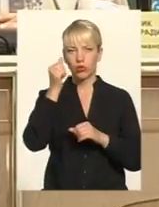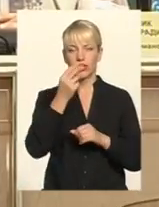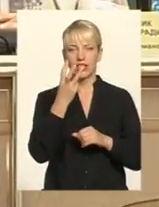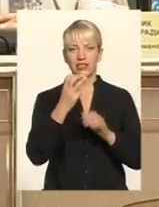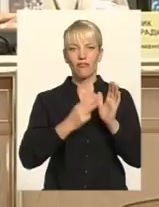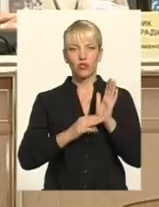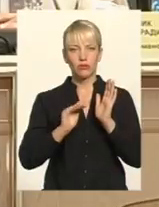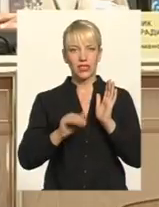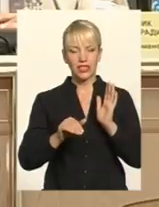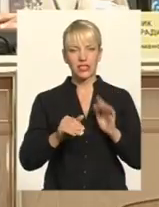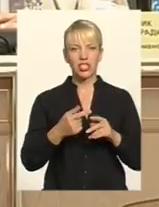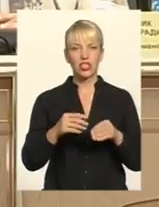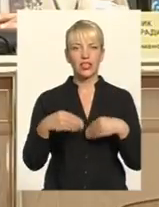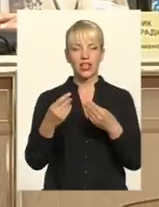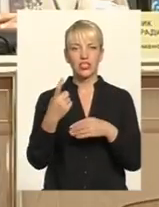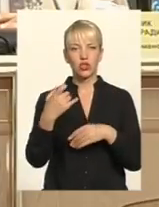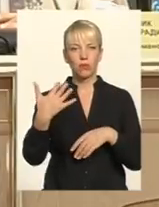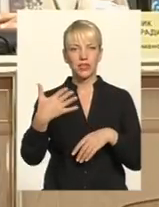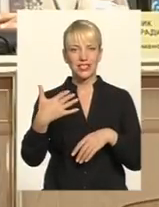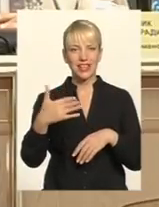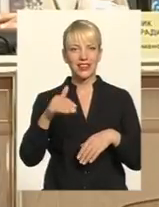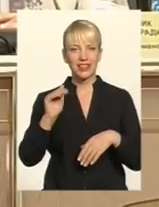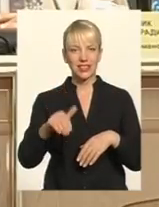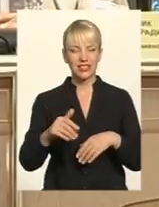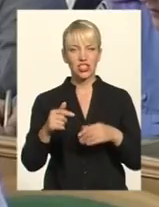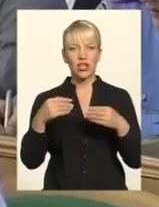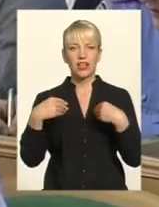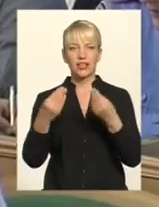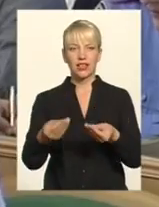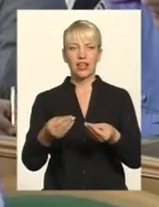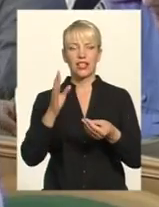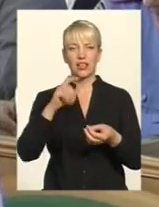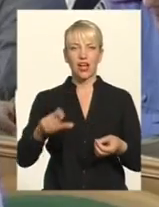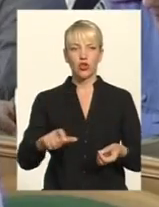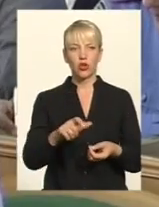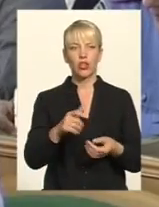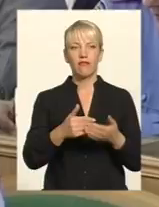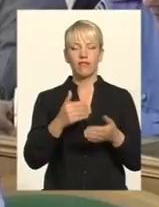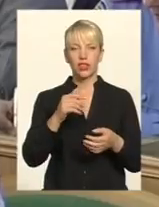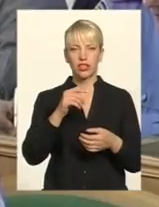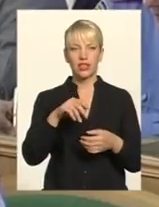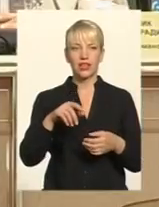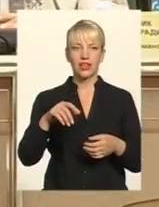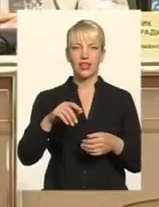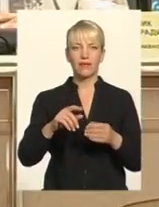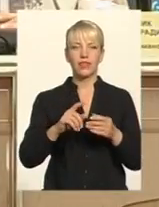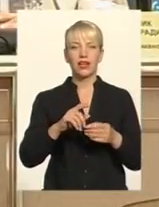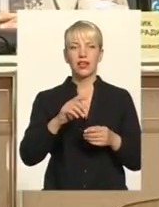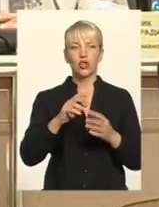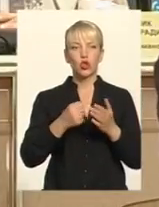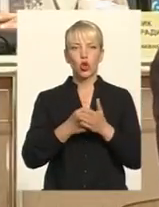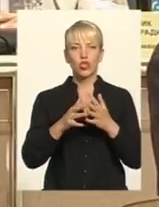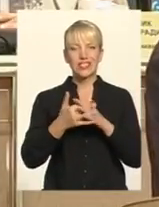150 тисяч дали на дорогу ямковий ремонт цього року від Новоград-Волинської траси до села. 1 мільйон